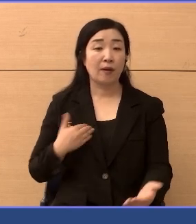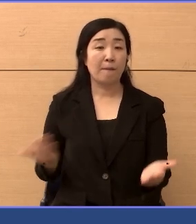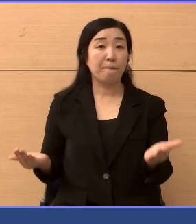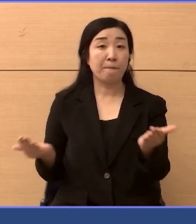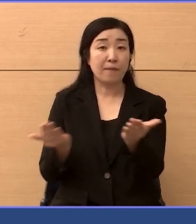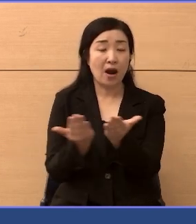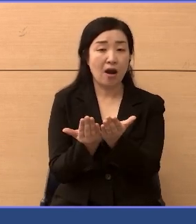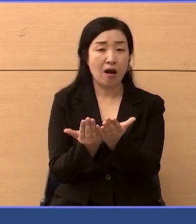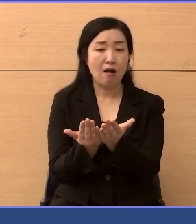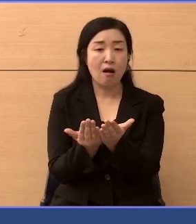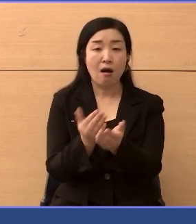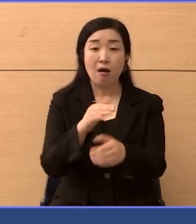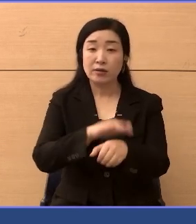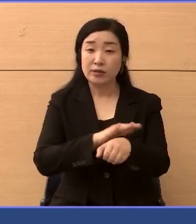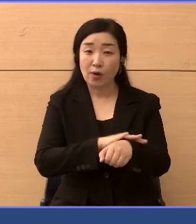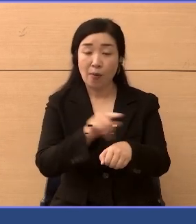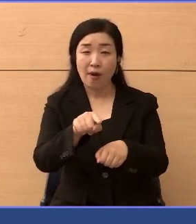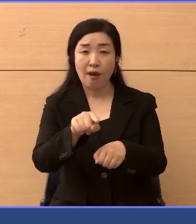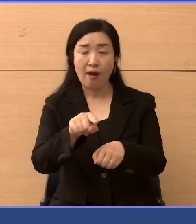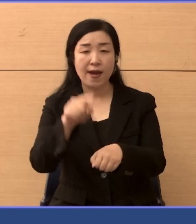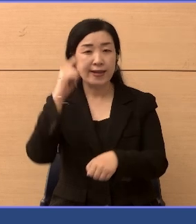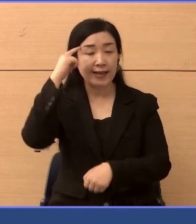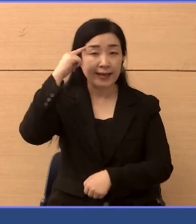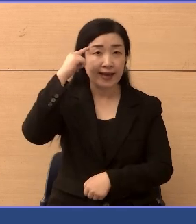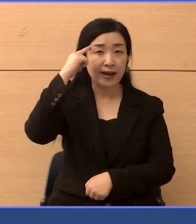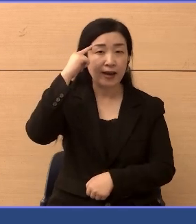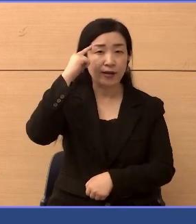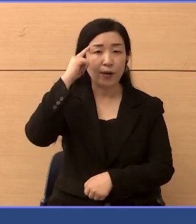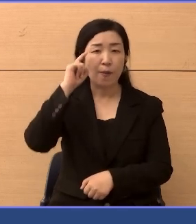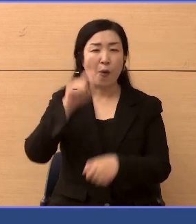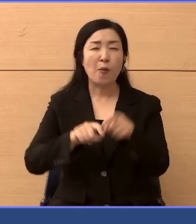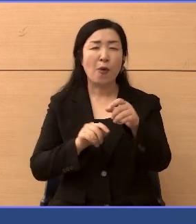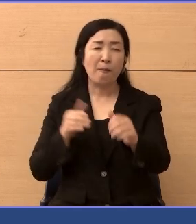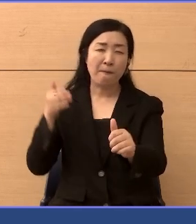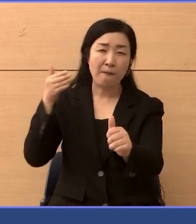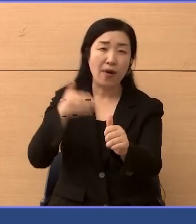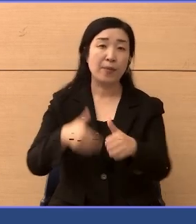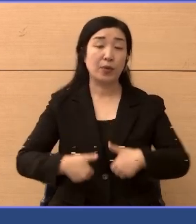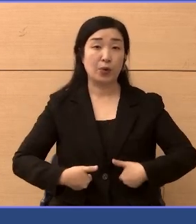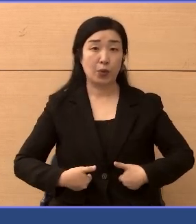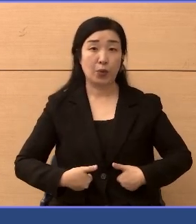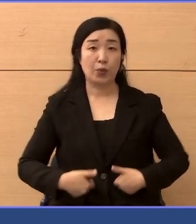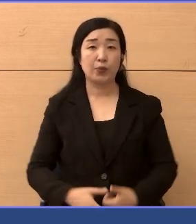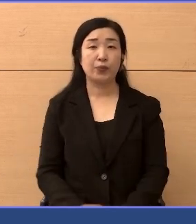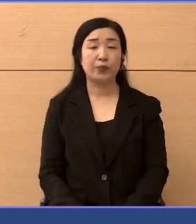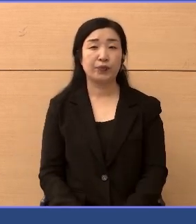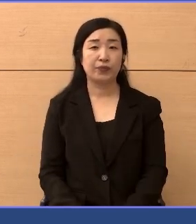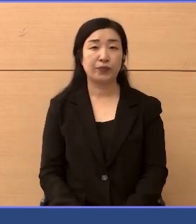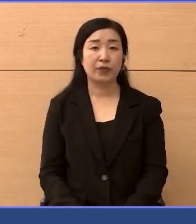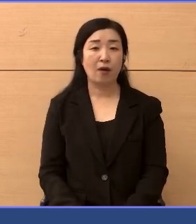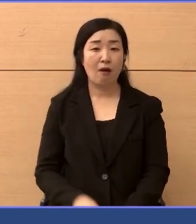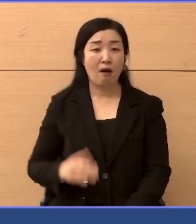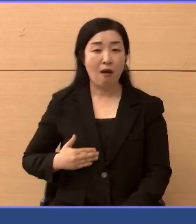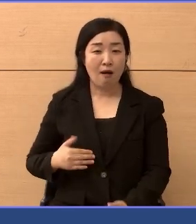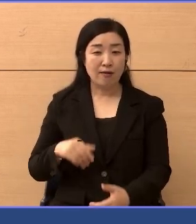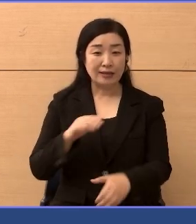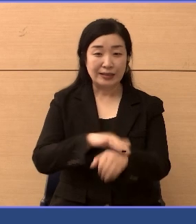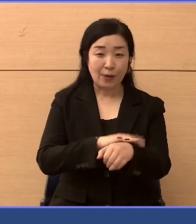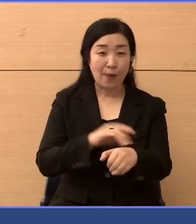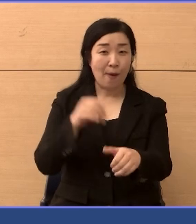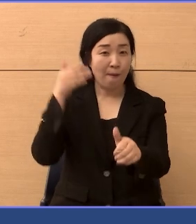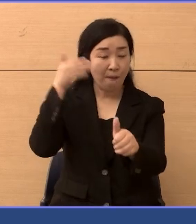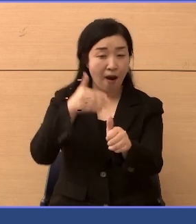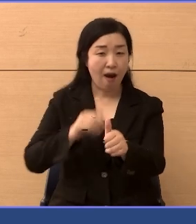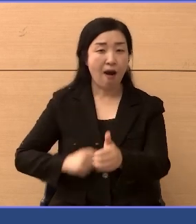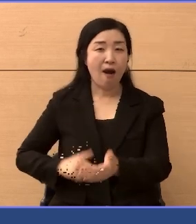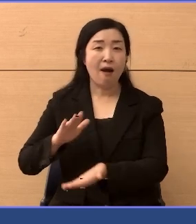직업적인 with 어떤 열망을 ASD 가지고 and 그런 not 길을 set 육성해 our 나갈 필요가 bar 있습니다. too low. 그래서 그러한 직업적 열정이 Parallel 굳이 with 그러한